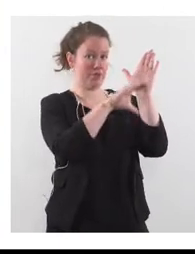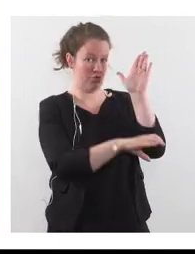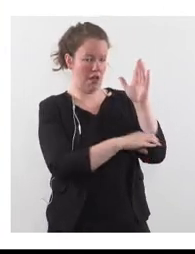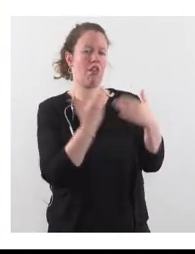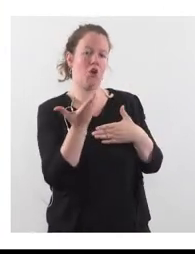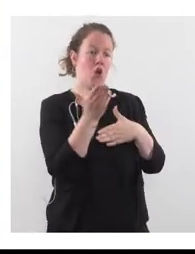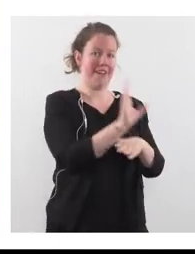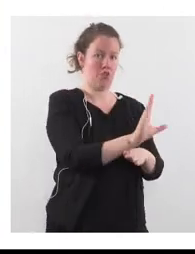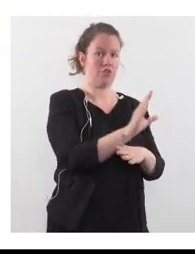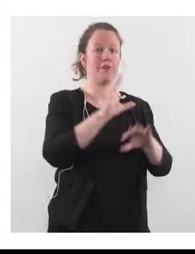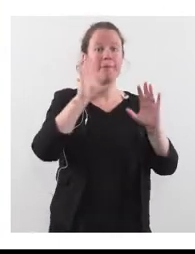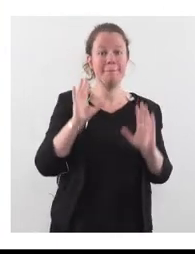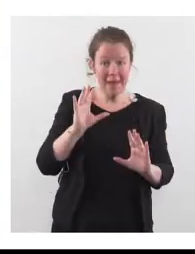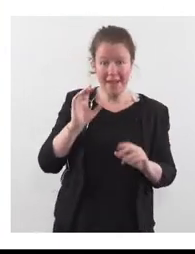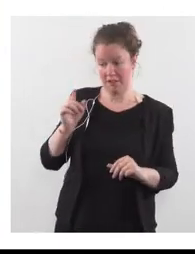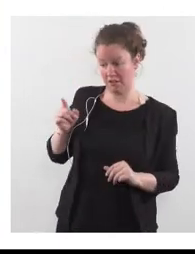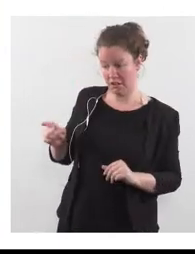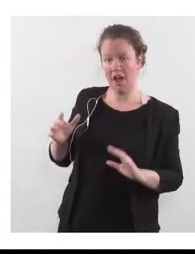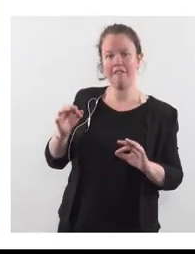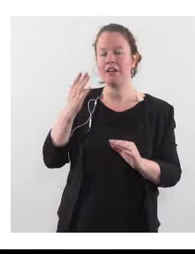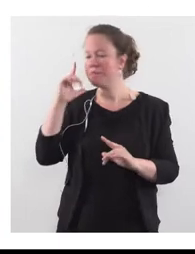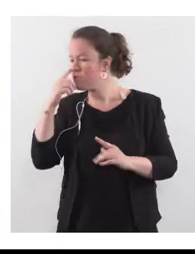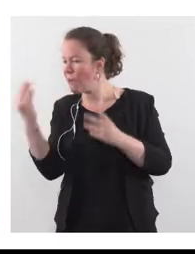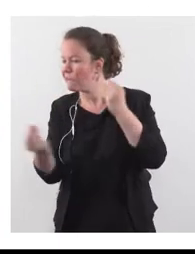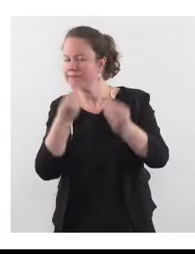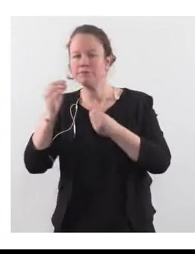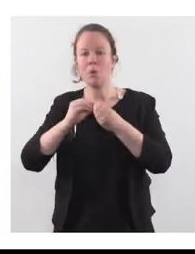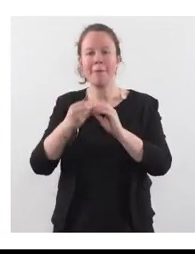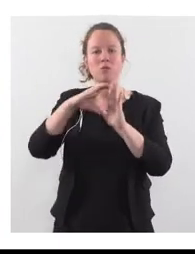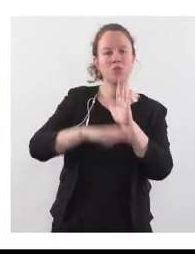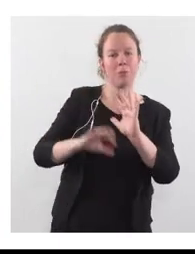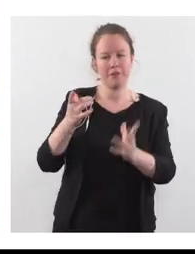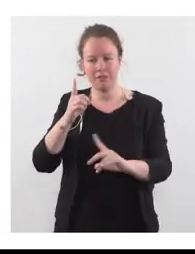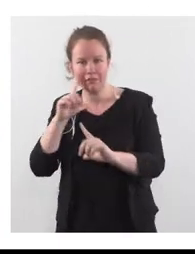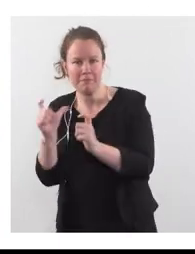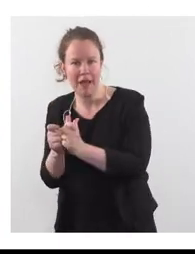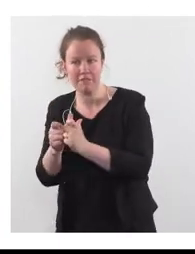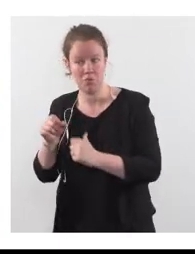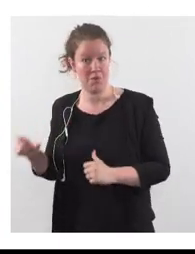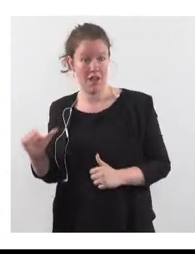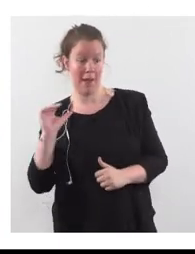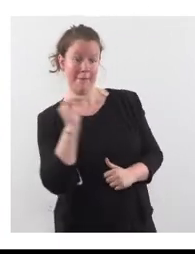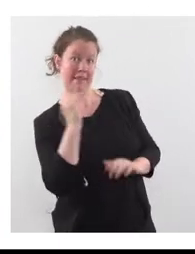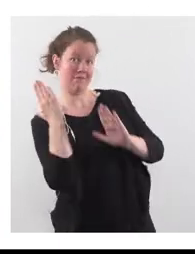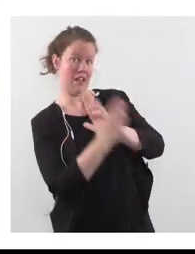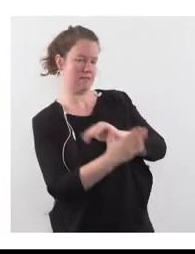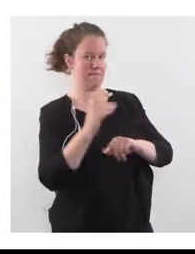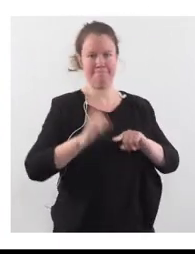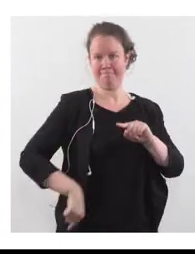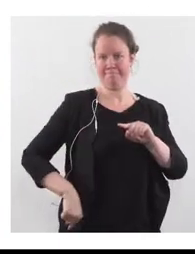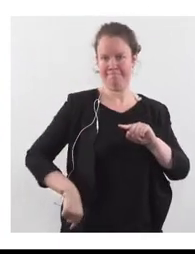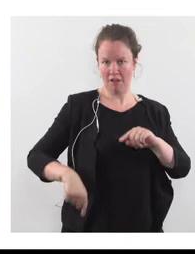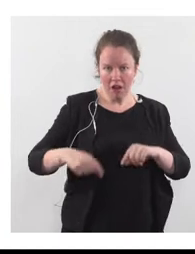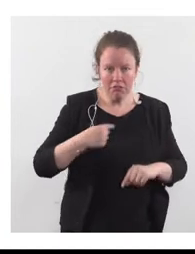cadre de la question prioritaire de constitutionnalité. Je suis donc d'ailleurs très intéressée par les témoignages de nos homologues qui disposent de